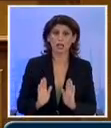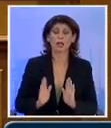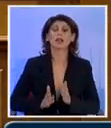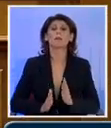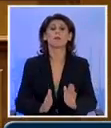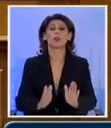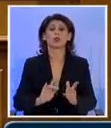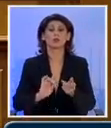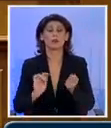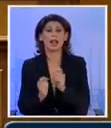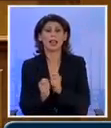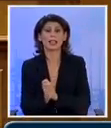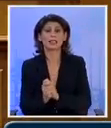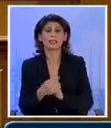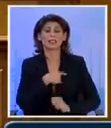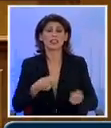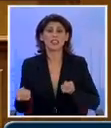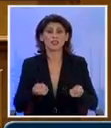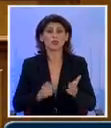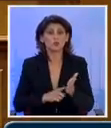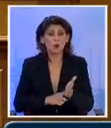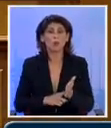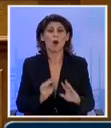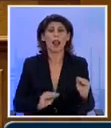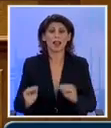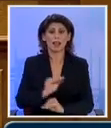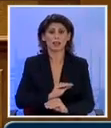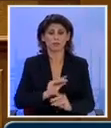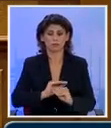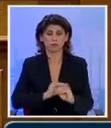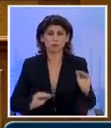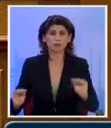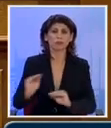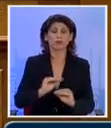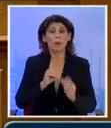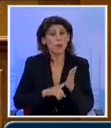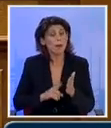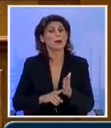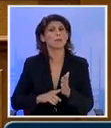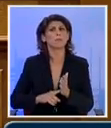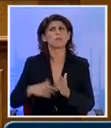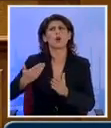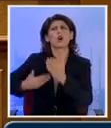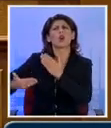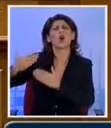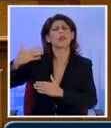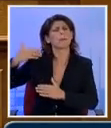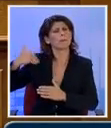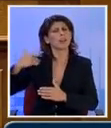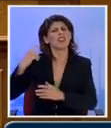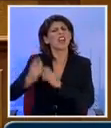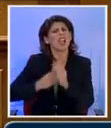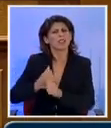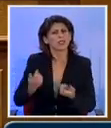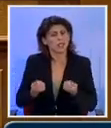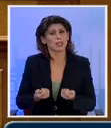σε αλλαγές στη διοίκηση, στους νόμους, σε αλλαγές διαρθρωτικές που θα έπρεπε κανονικά από δεκαετίες να έχουν γίνει σε αυτόν τον τόπο ανεξάρτητα